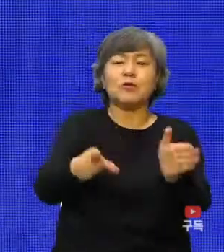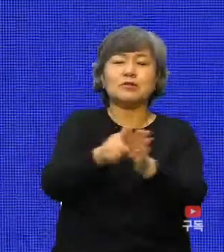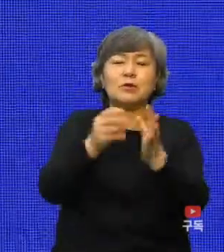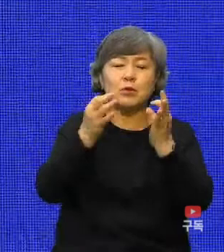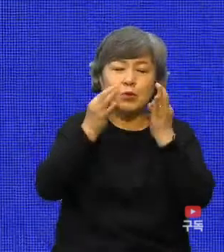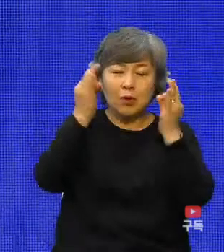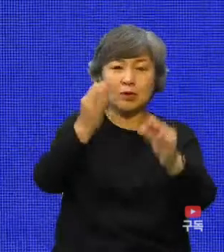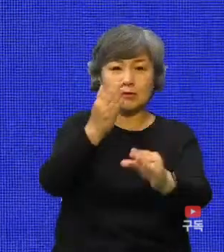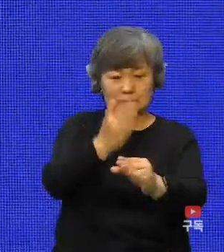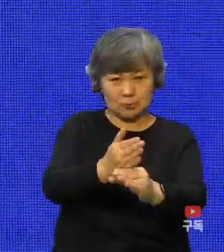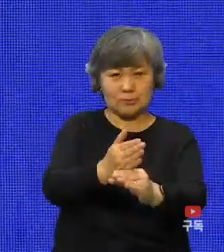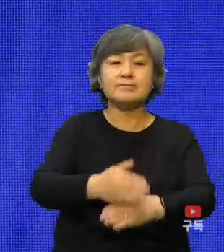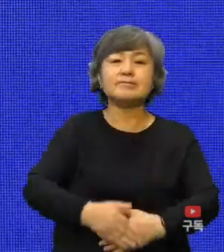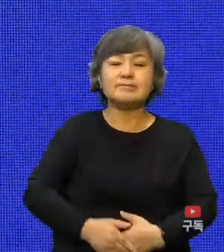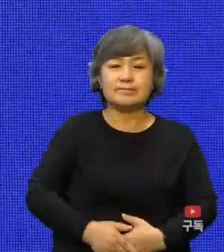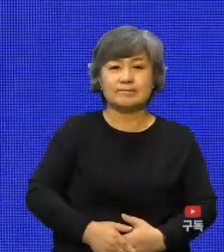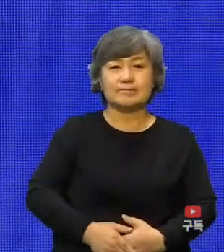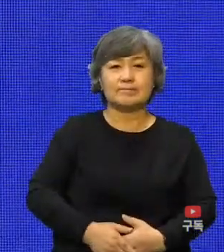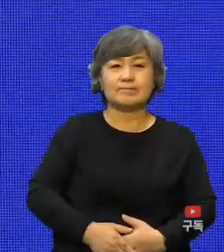있습니다.